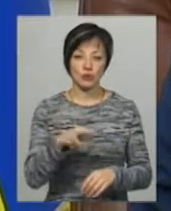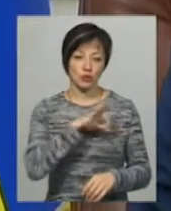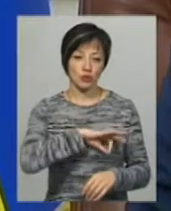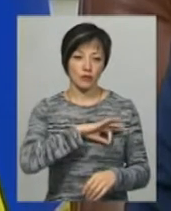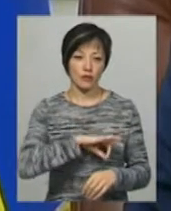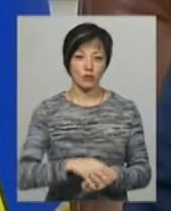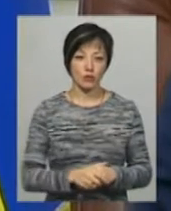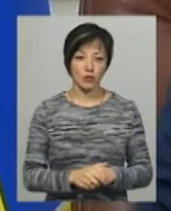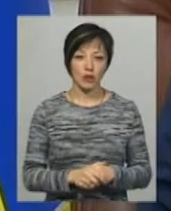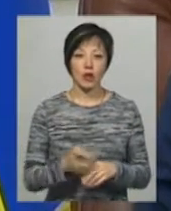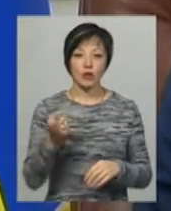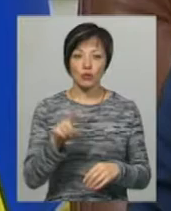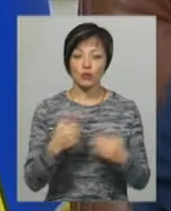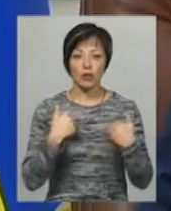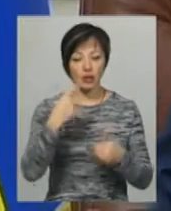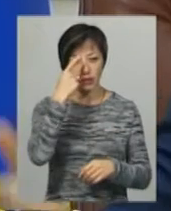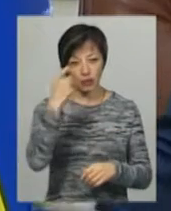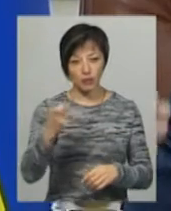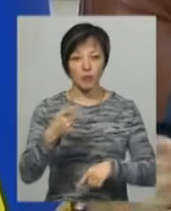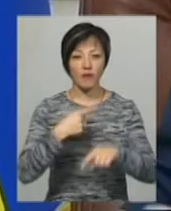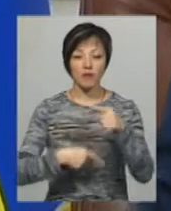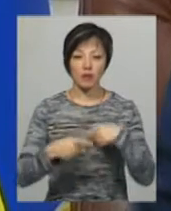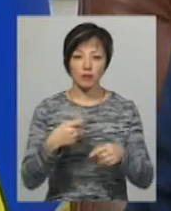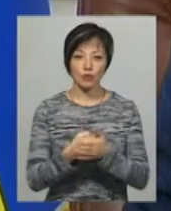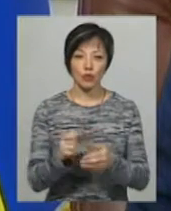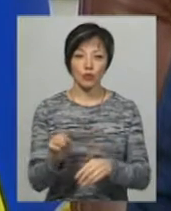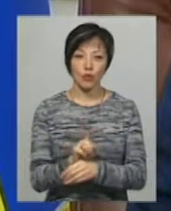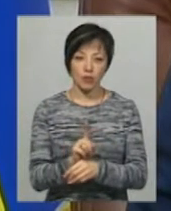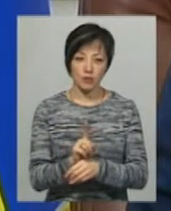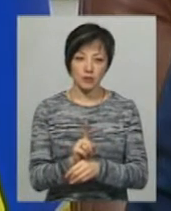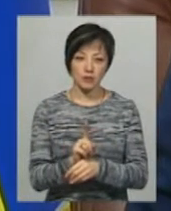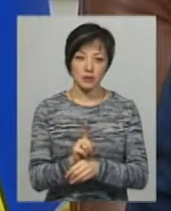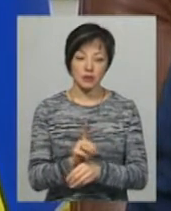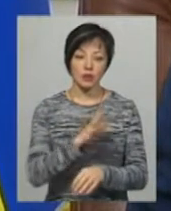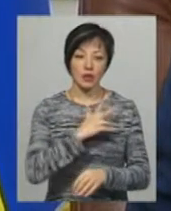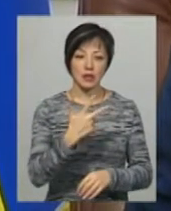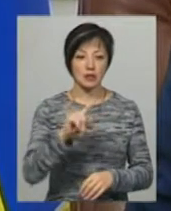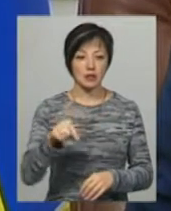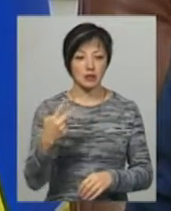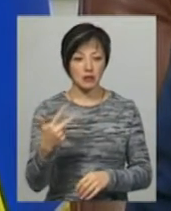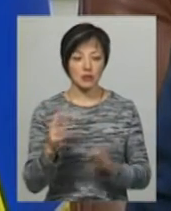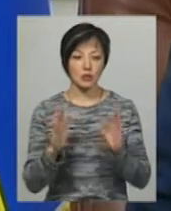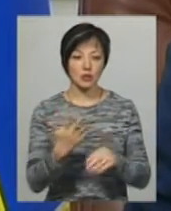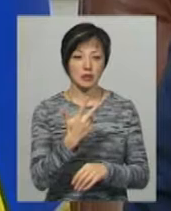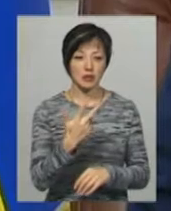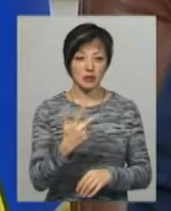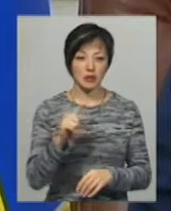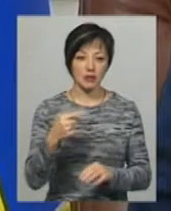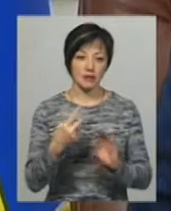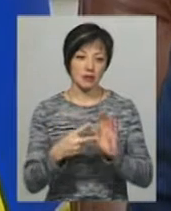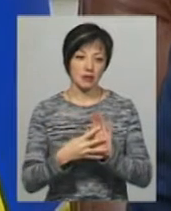споживають. Тому я наголошую на тому, що ми повертаємося до норми. Була 3,3, буде